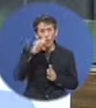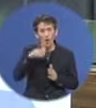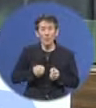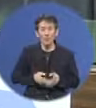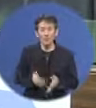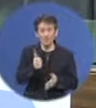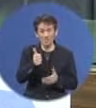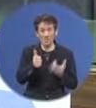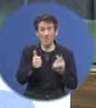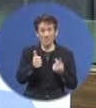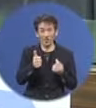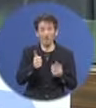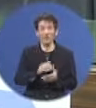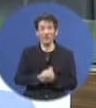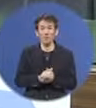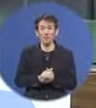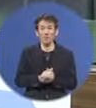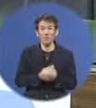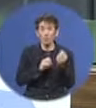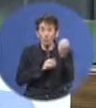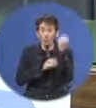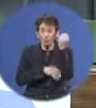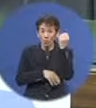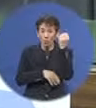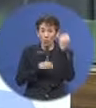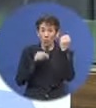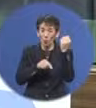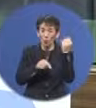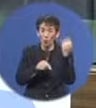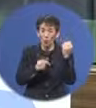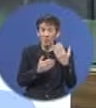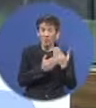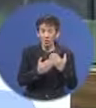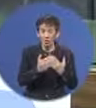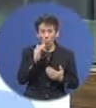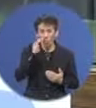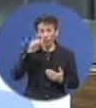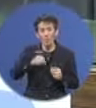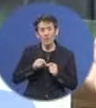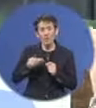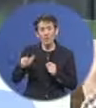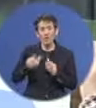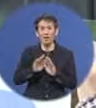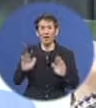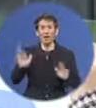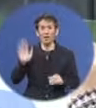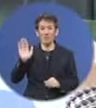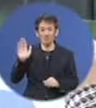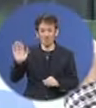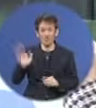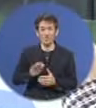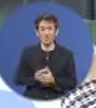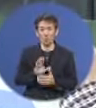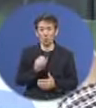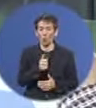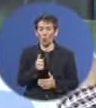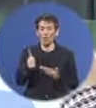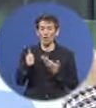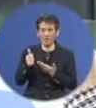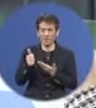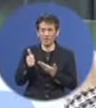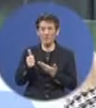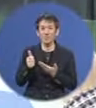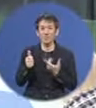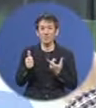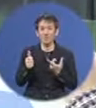ましてね、はいはい、それからもともとこの運動は和歌山で始まったんです、小田美京さんなんかがね、 発祥の